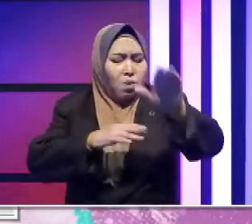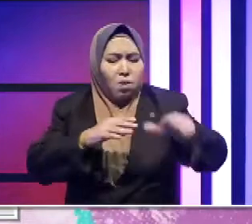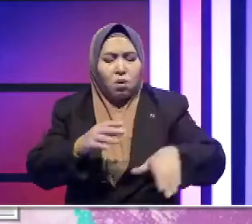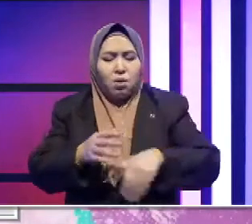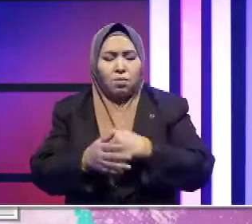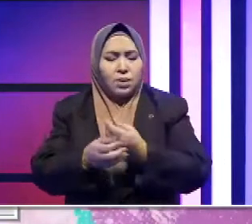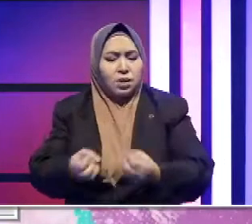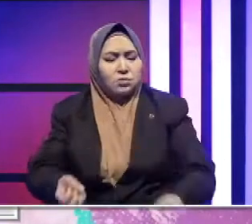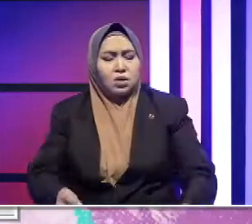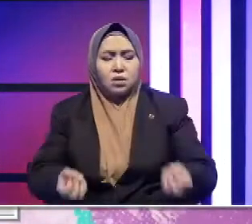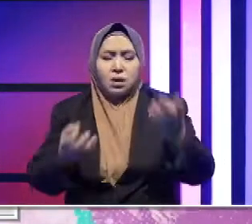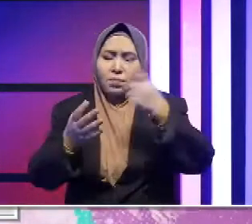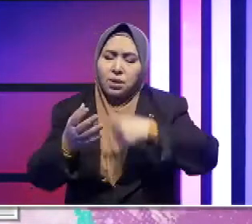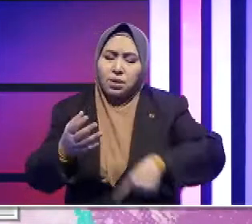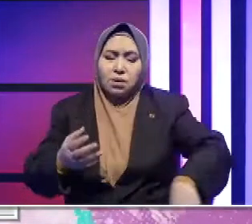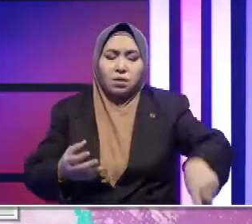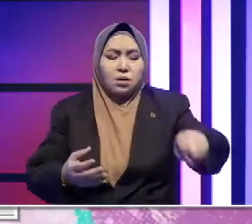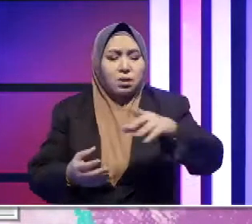يعلمون.